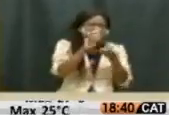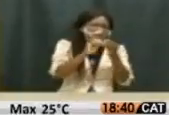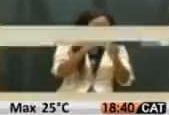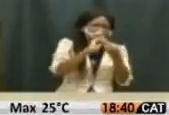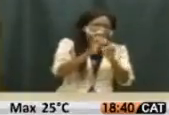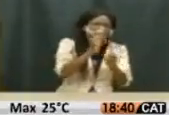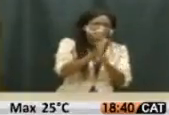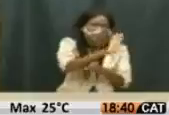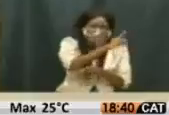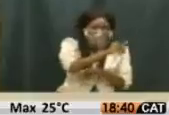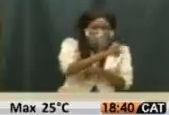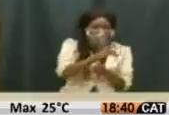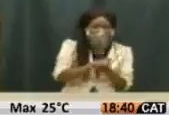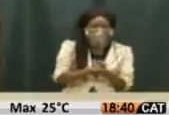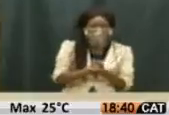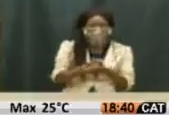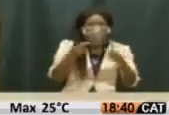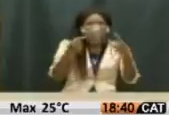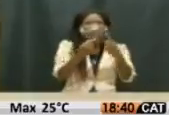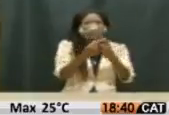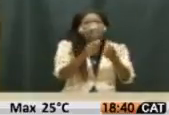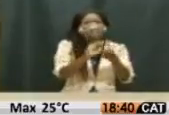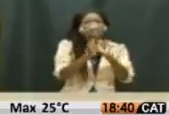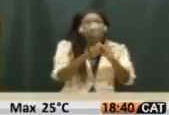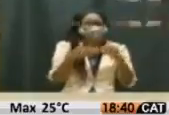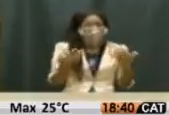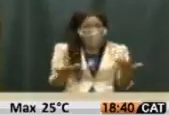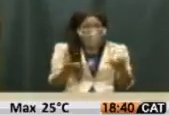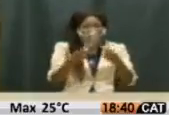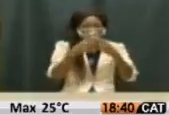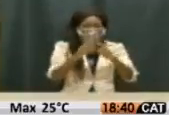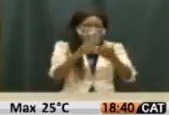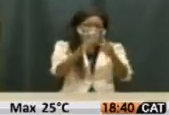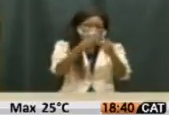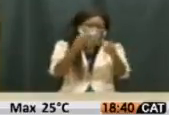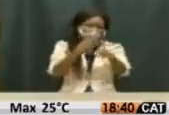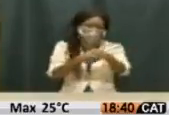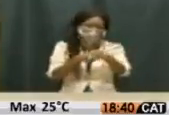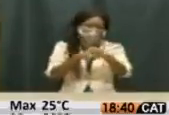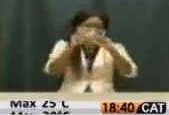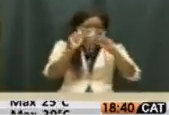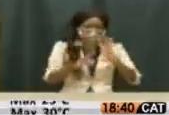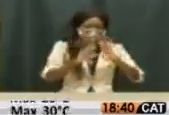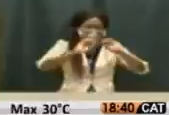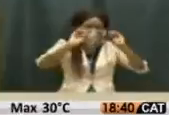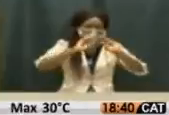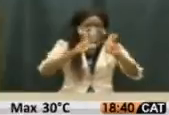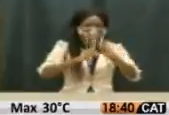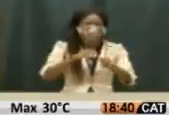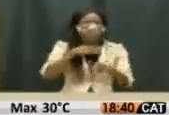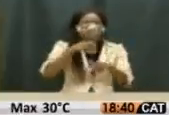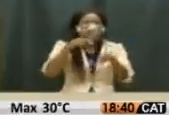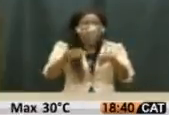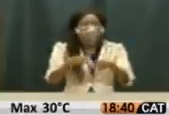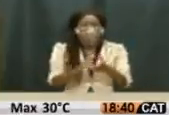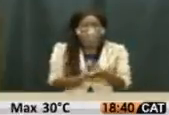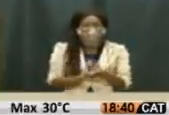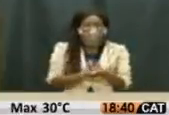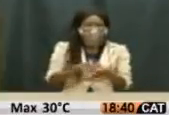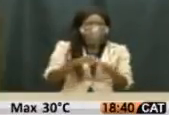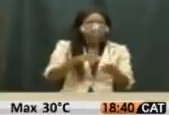tingane udi masuccesses zimene mapindula hapo zimene mwondo za sintaku chakana time mu namba kuphulisa anthu fika panopa ndizodani tikuona ndithu